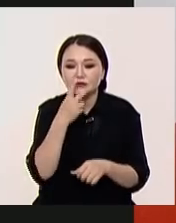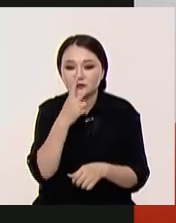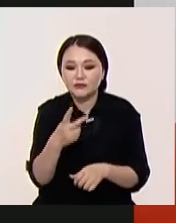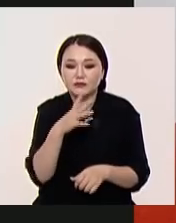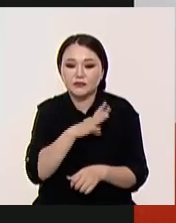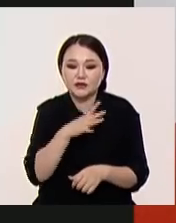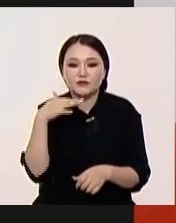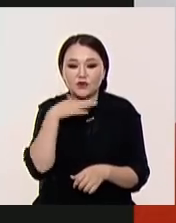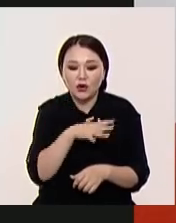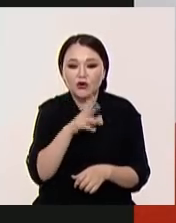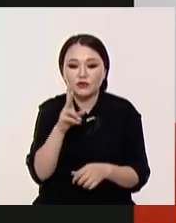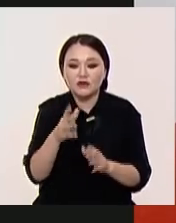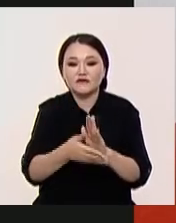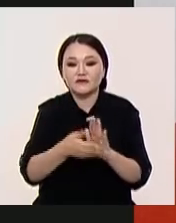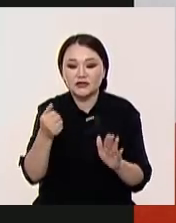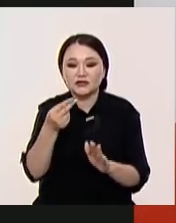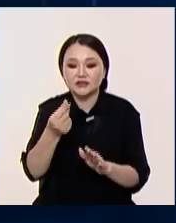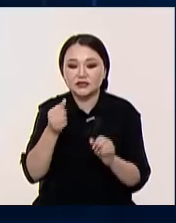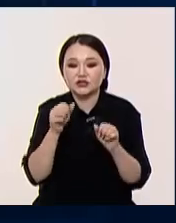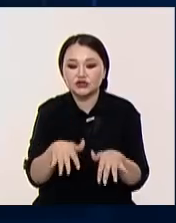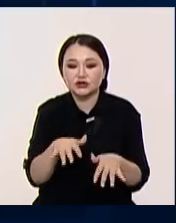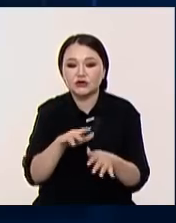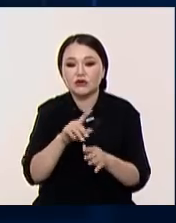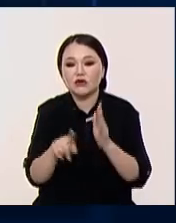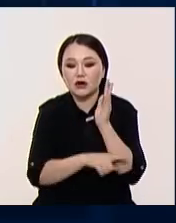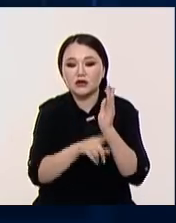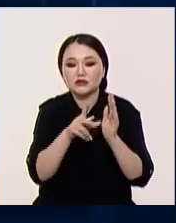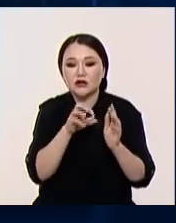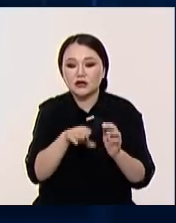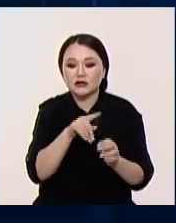рет. Біреу бірдеңке шақырды, ақшамен шешті. Ақыр солдат ештеңе